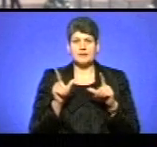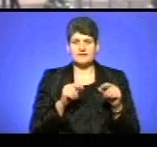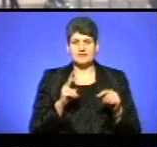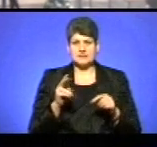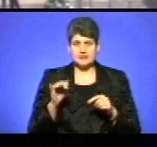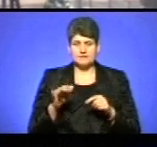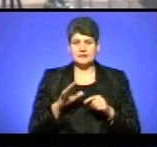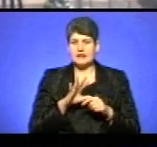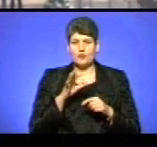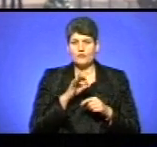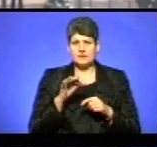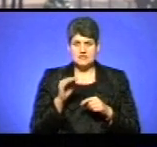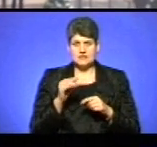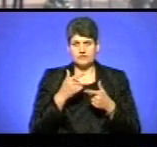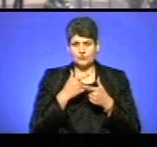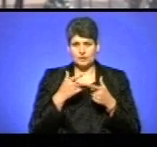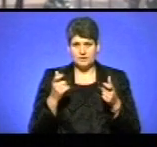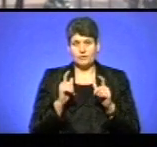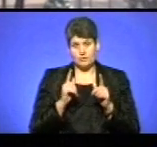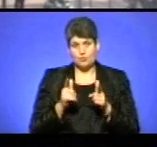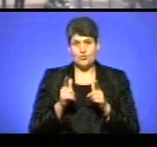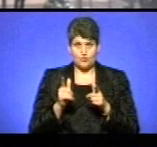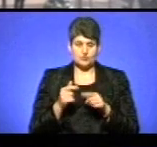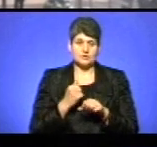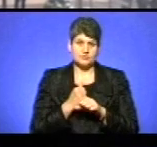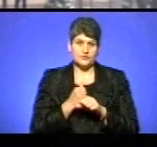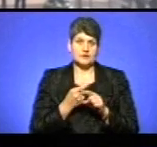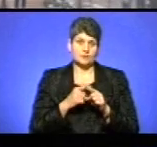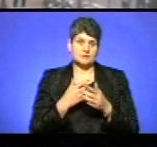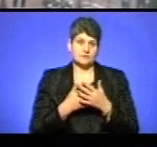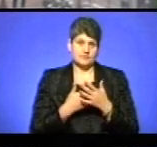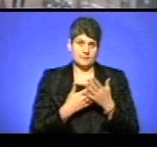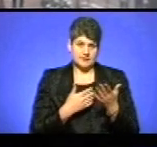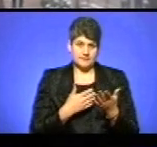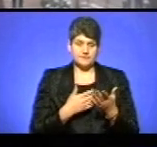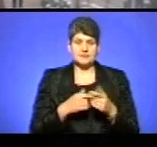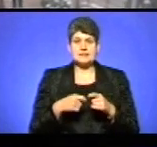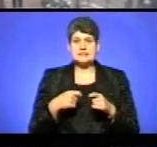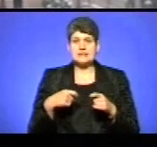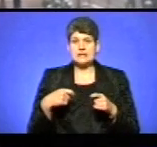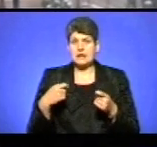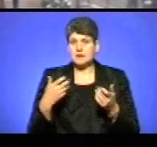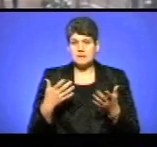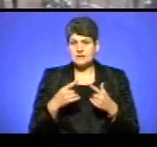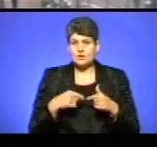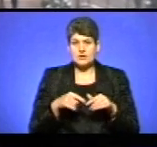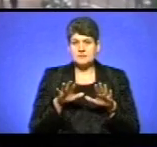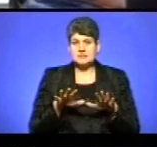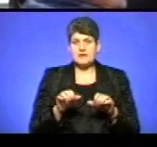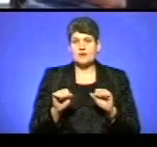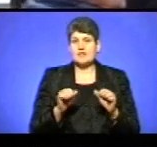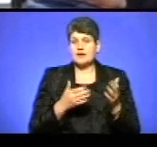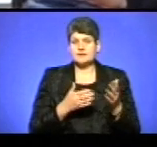в неофіційних інформаціях навіть не погоджуються працювати по такій моделі. Затримка за органами місцевої